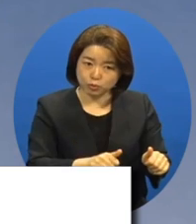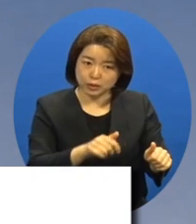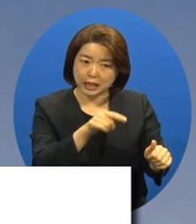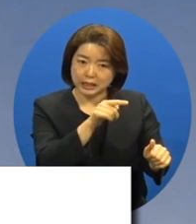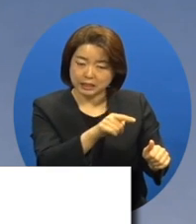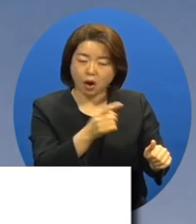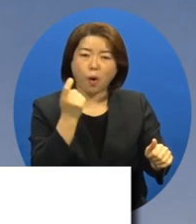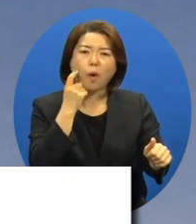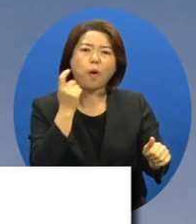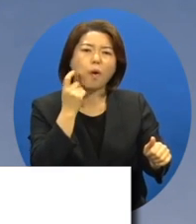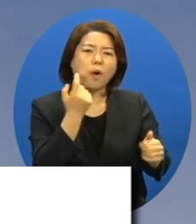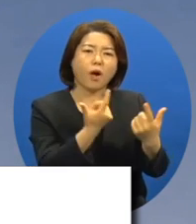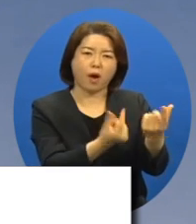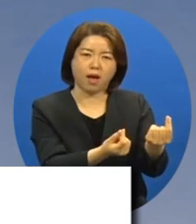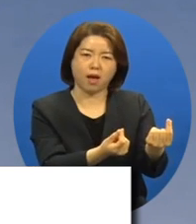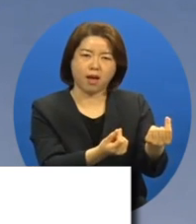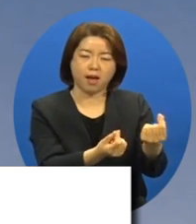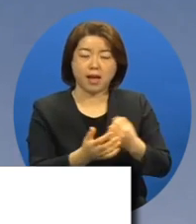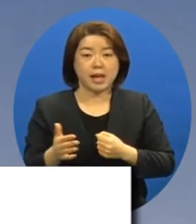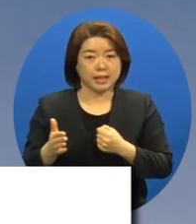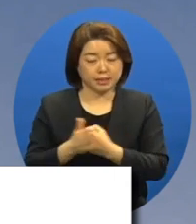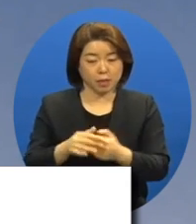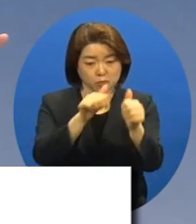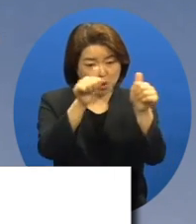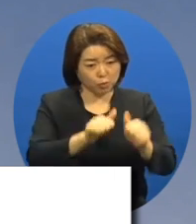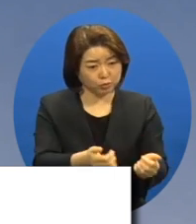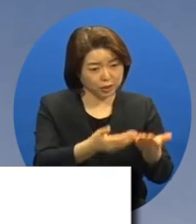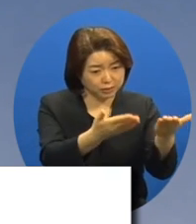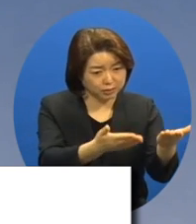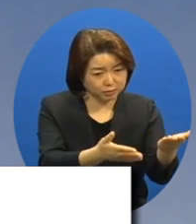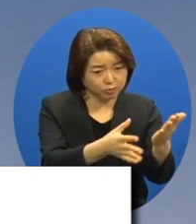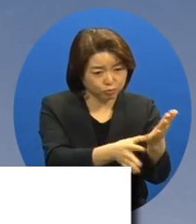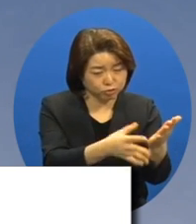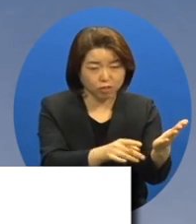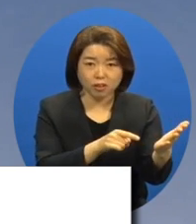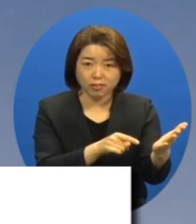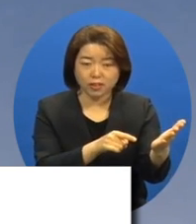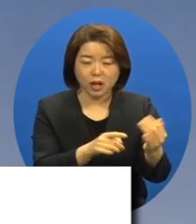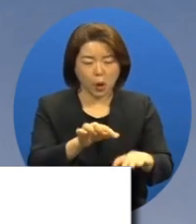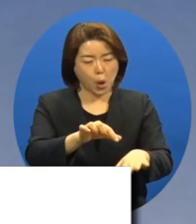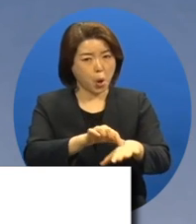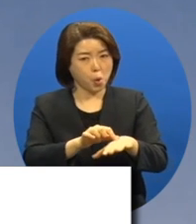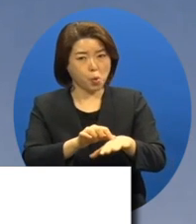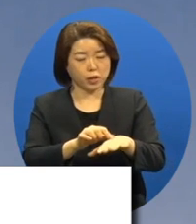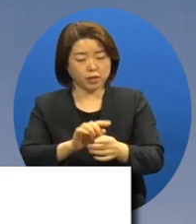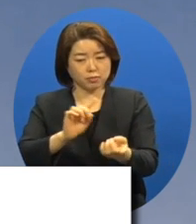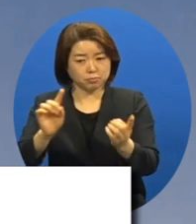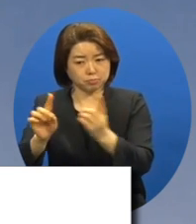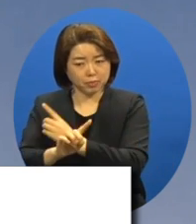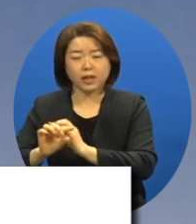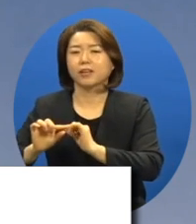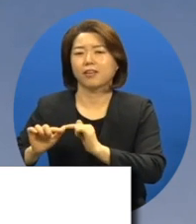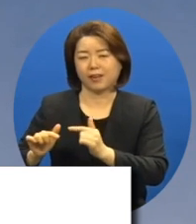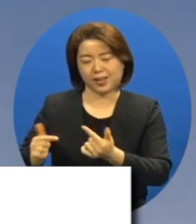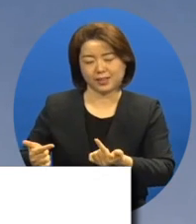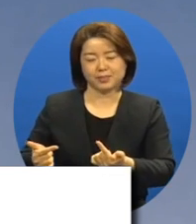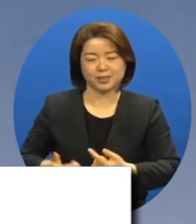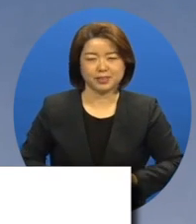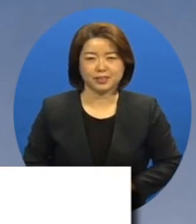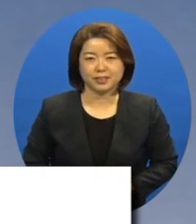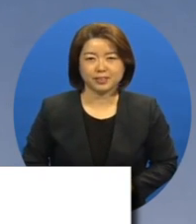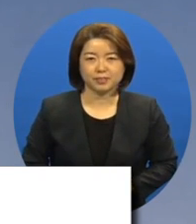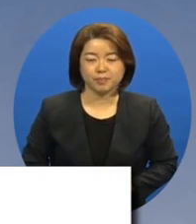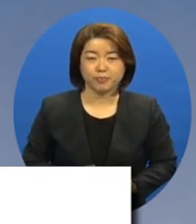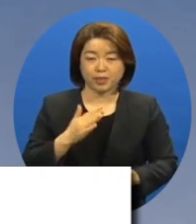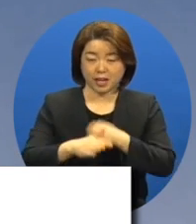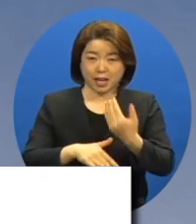거짓 인 거죠 그러니 우상에게 파헤쳐서 따 그래서 고기가 변한 것은 아니라는 겁니다